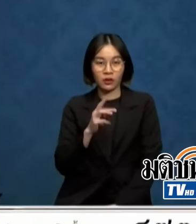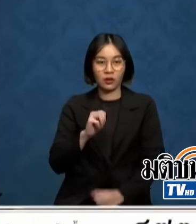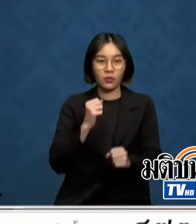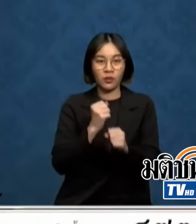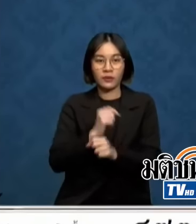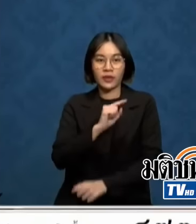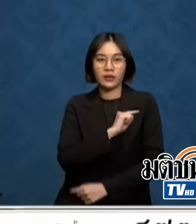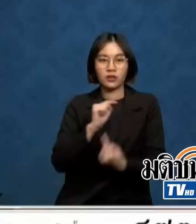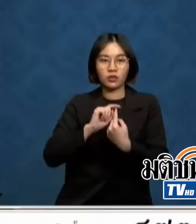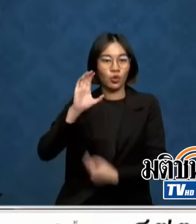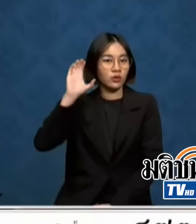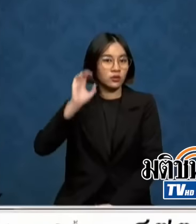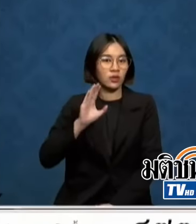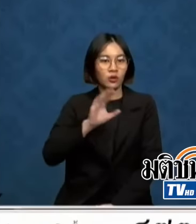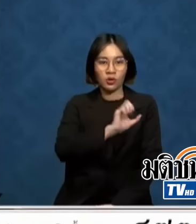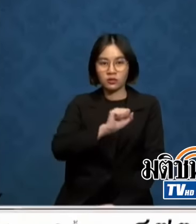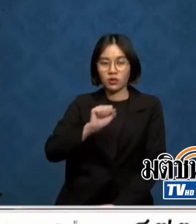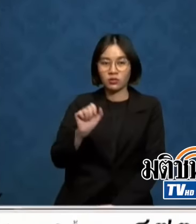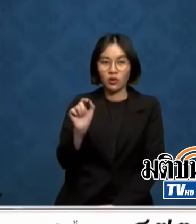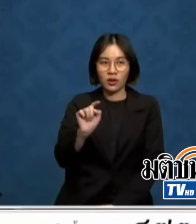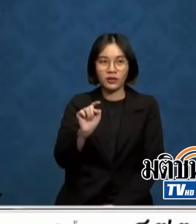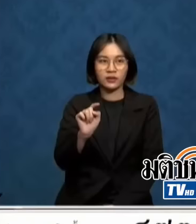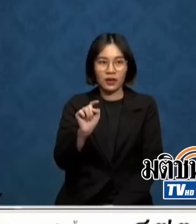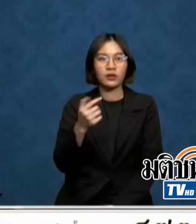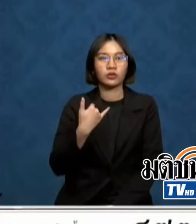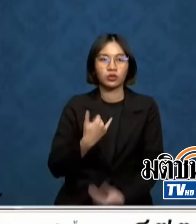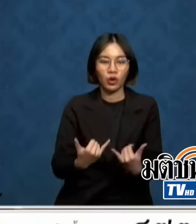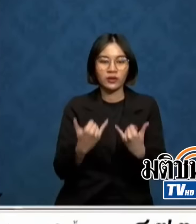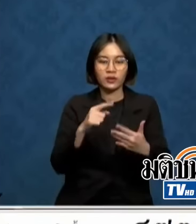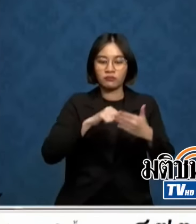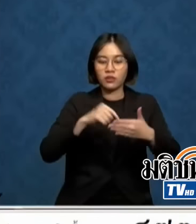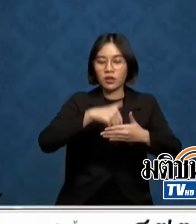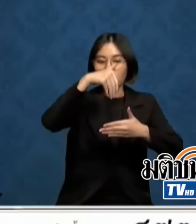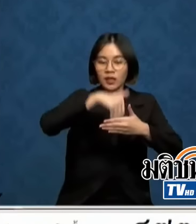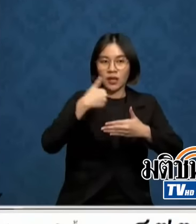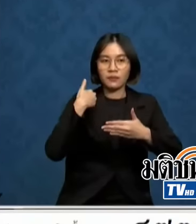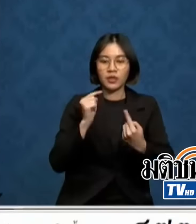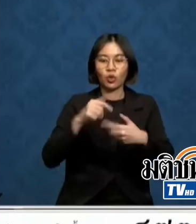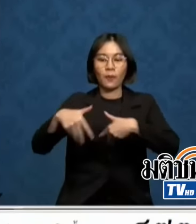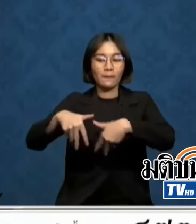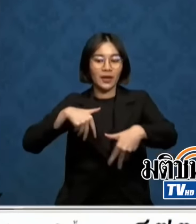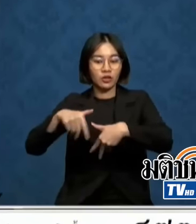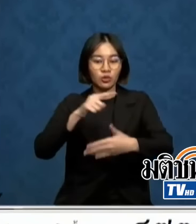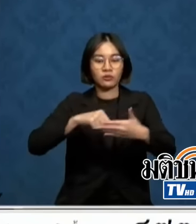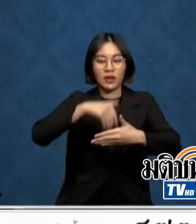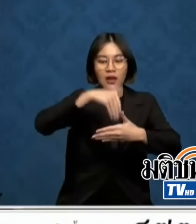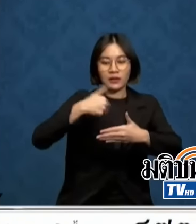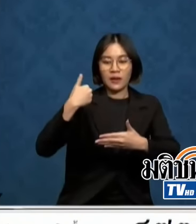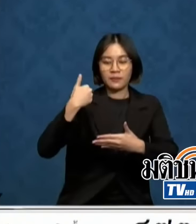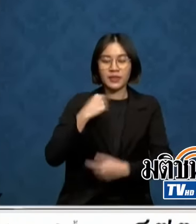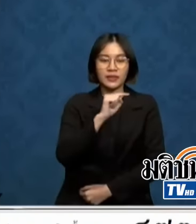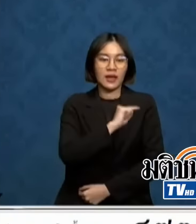หน้าที่บนความไว้วางใจของสภาผู้แทนราษฎรได้รับการเลือกตั้งโดยประชาชนเรามี